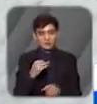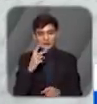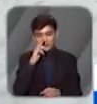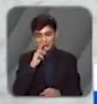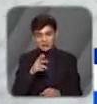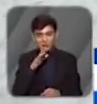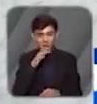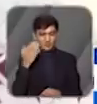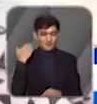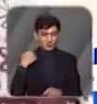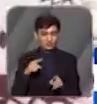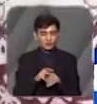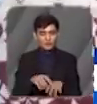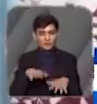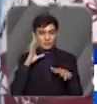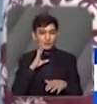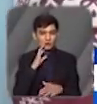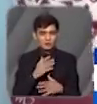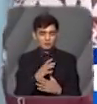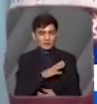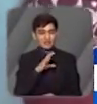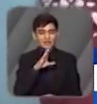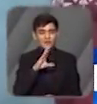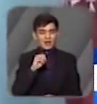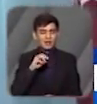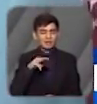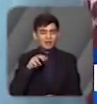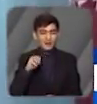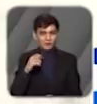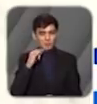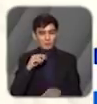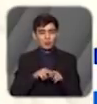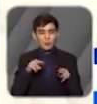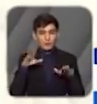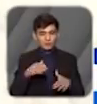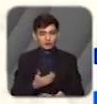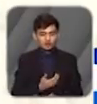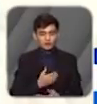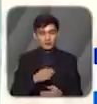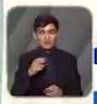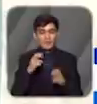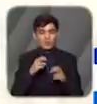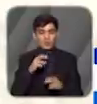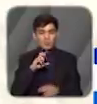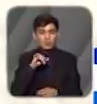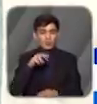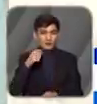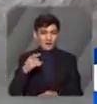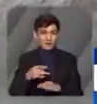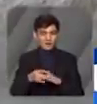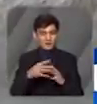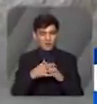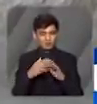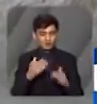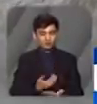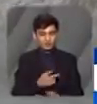бүкіл дүние мүлкінен айырылған жүздеген азаматтың бірі Светлана Воробьева, Петропавлдың іргесіндегі Былғары зауыт ауданының тұрғыны, қар күртеріп, Есіл өзені